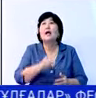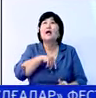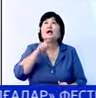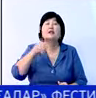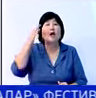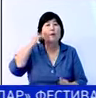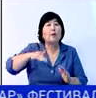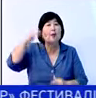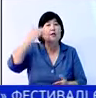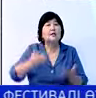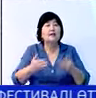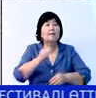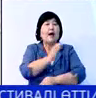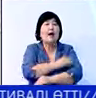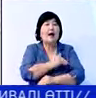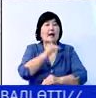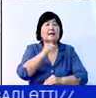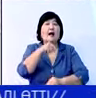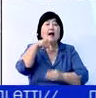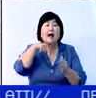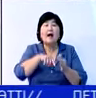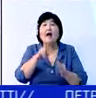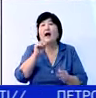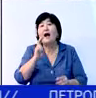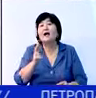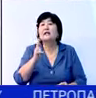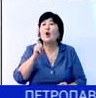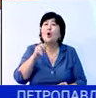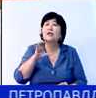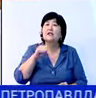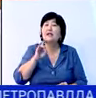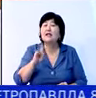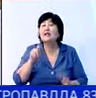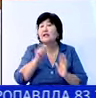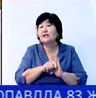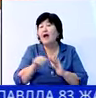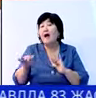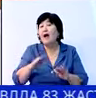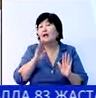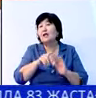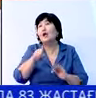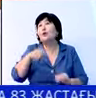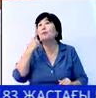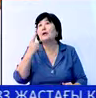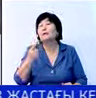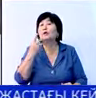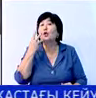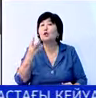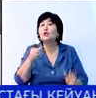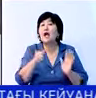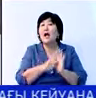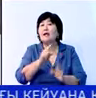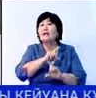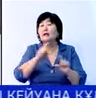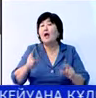бой салмақ өлшетіп, қан қысымын және қандағы қант пен холестерин мөлшерін тексертті. Акция аясында номер 1-ші, 3-ші, 6-ші